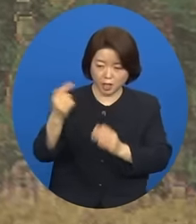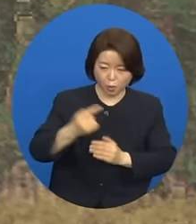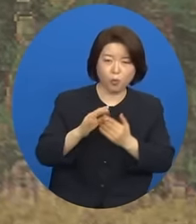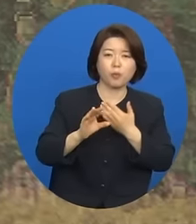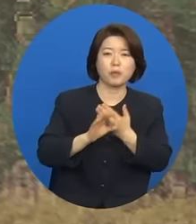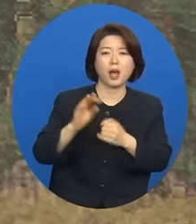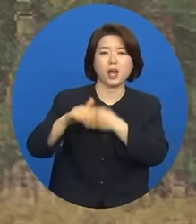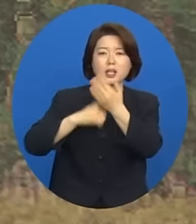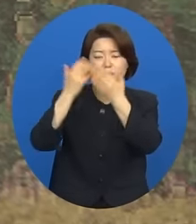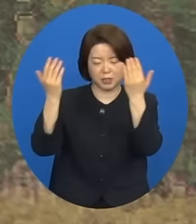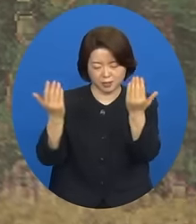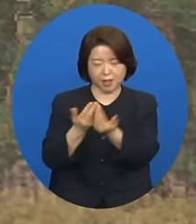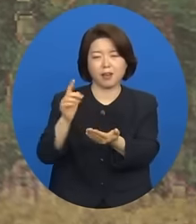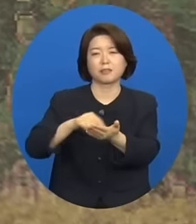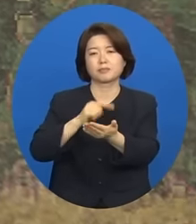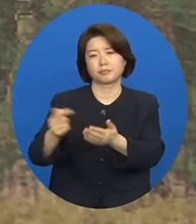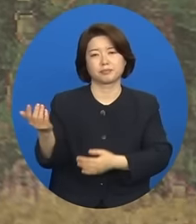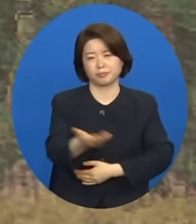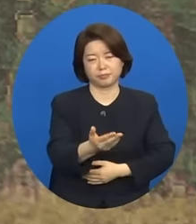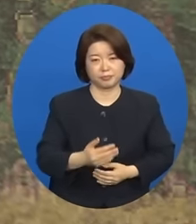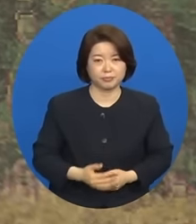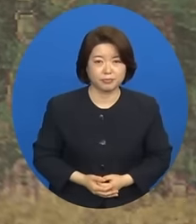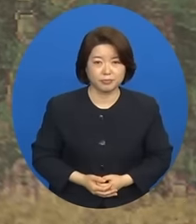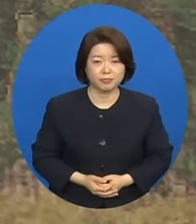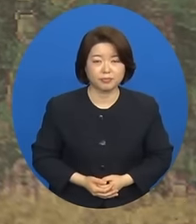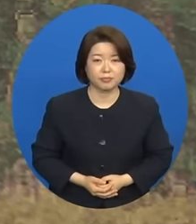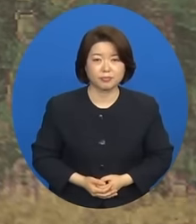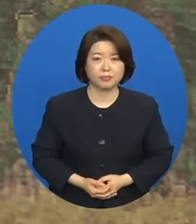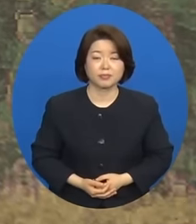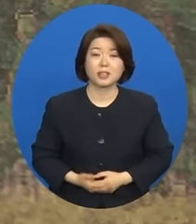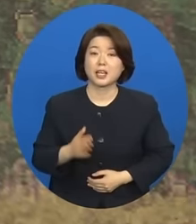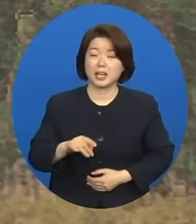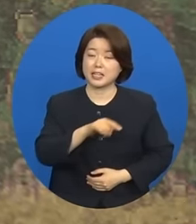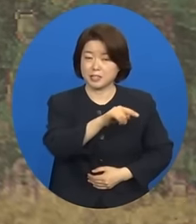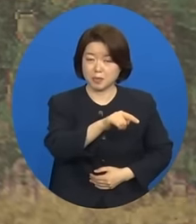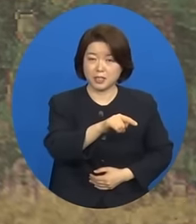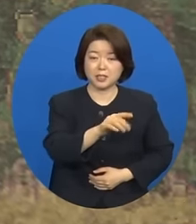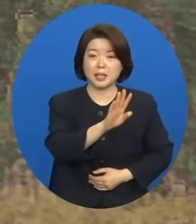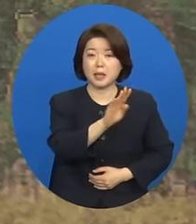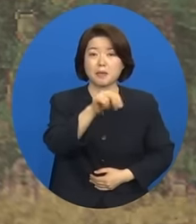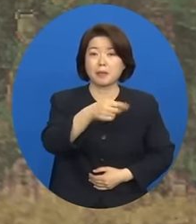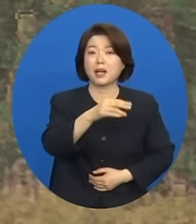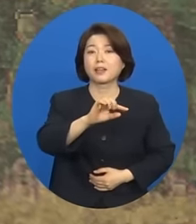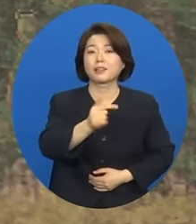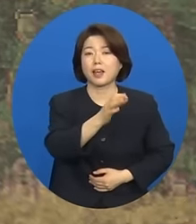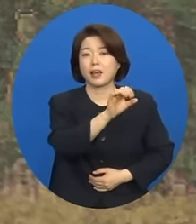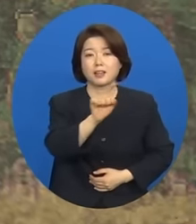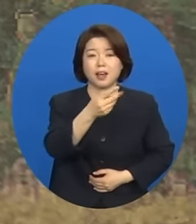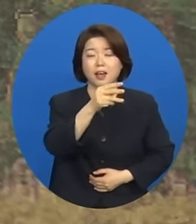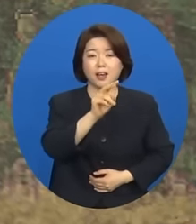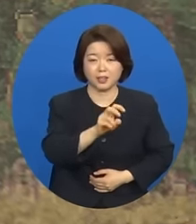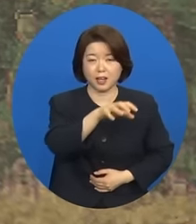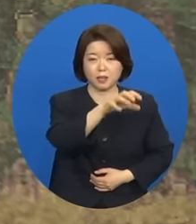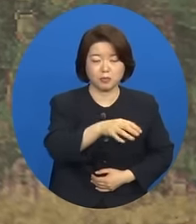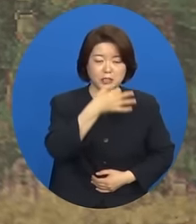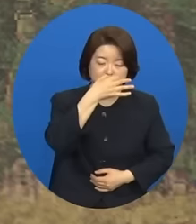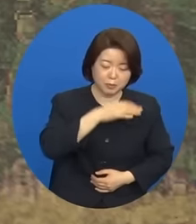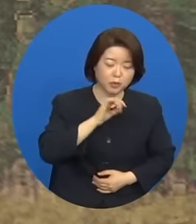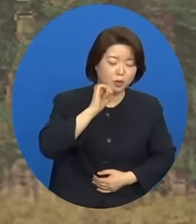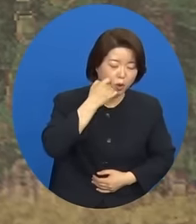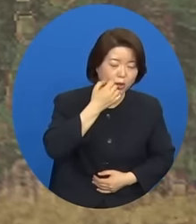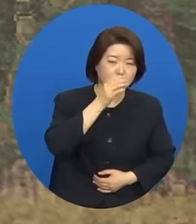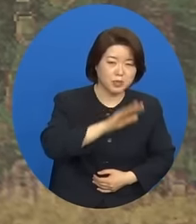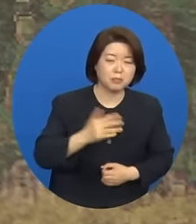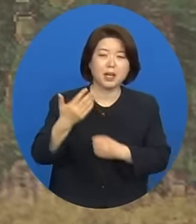되실 것입니다. 그러나 여러분 이 바다 나름은 힘들면서도 은혜가 있는 곳인데 계속 있어야 할 곳은